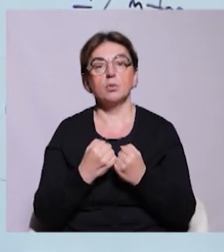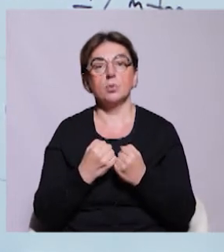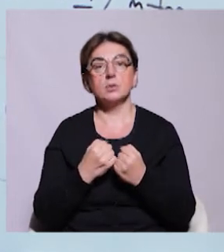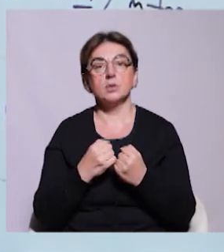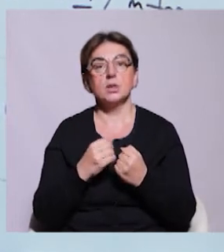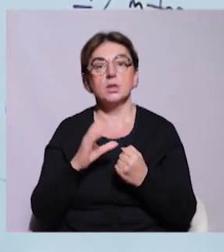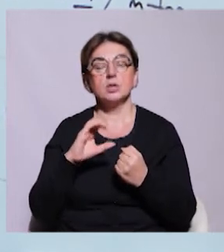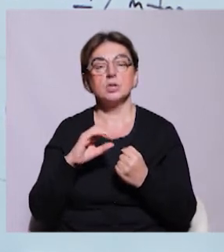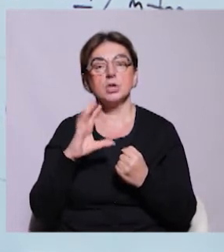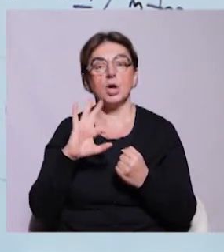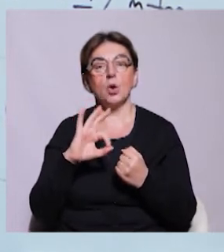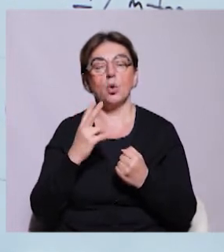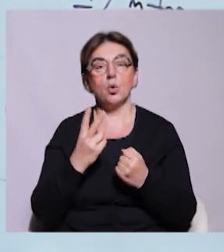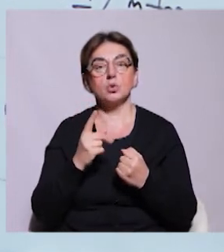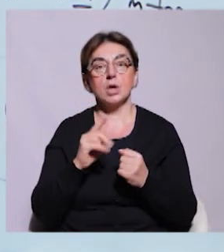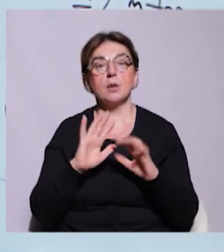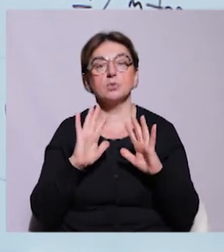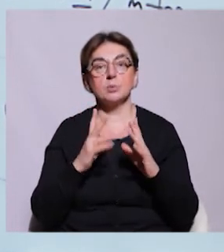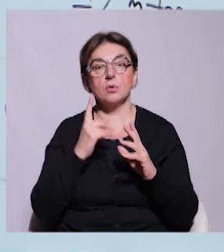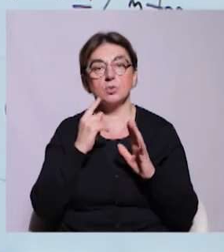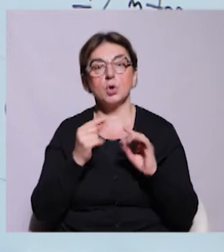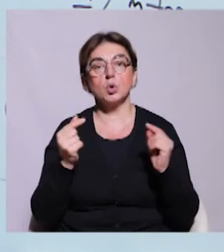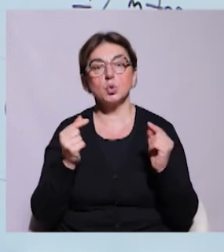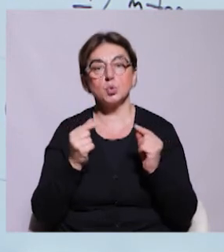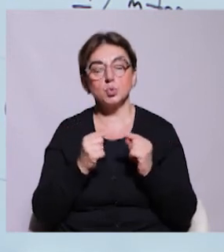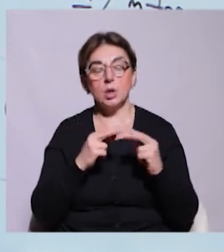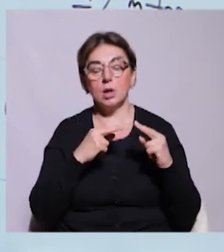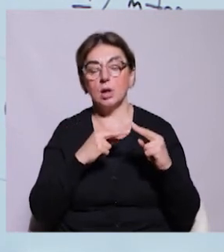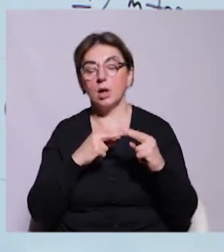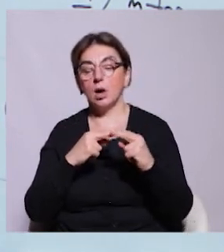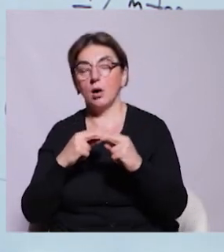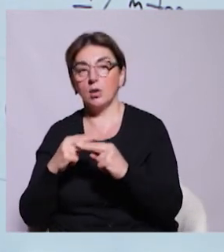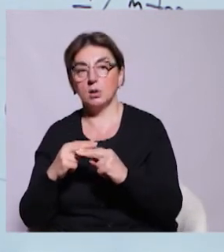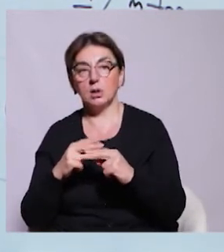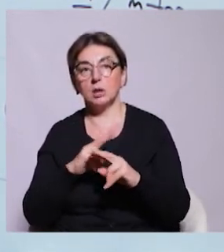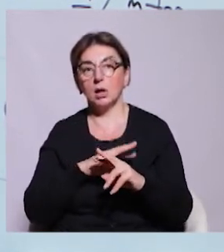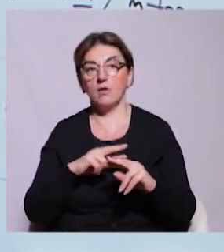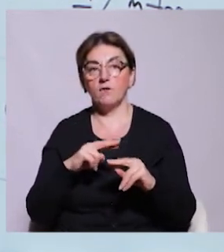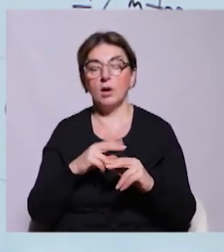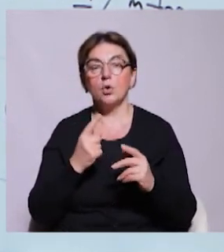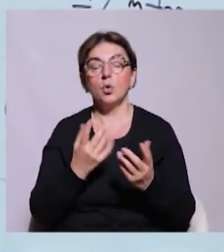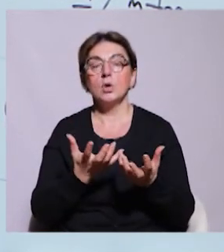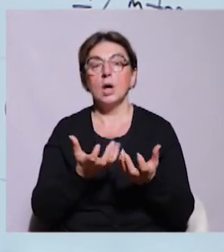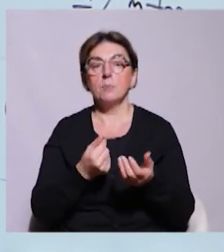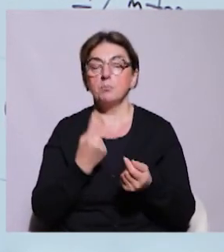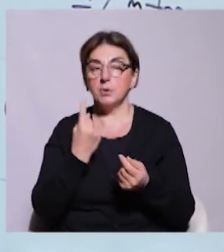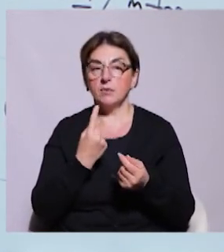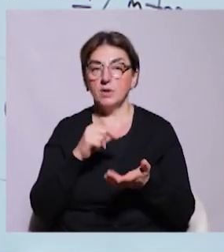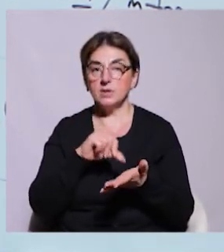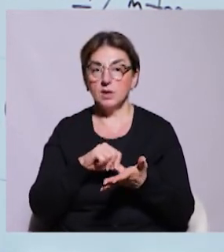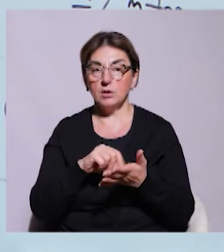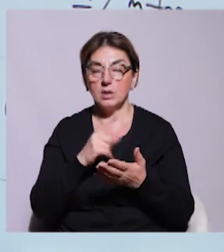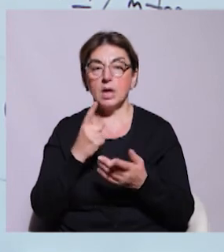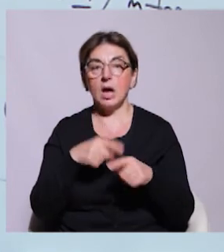და ვღებულობთ ჩვენ ნახშირბადის დიოქსიდს. ამ შემთხვევაში ჩვენ ხვდებით, რომ ზუსტად თანაბარია ყველა შემადგენელი, როგორც აღებულ,